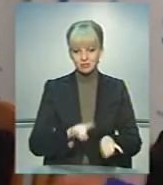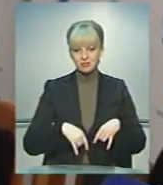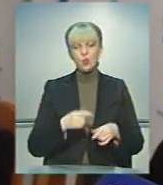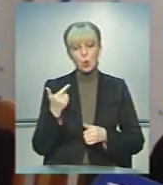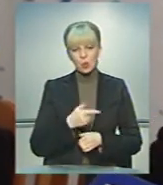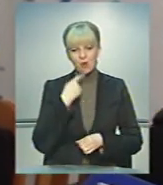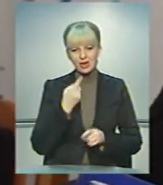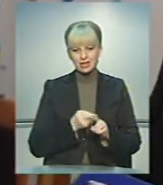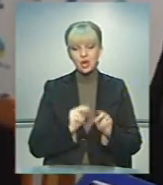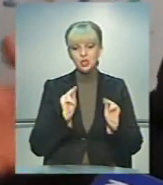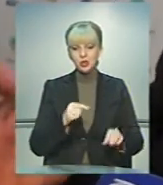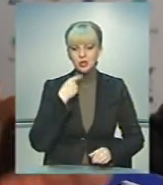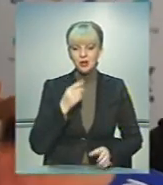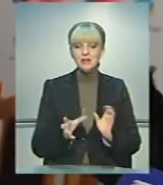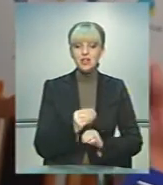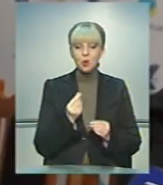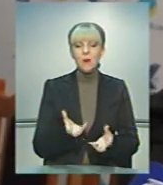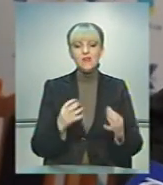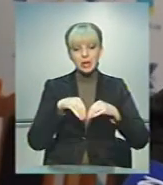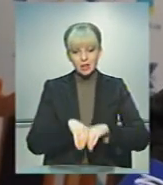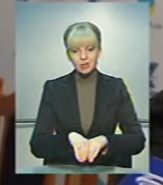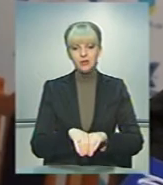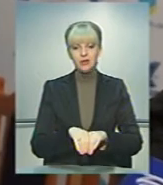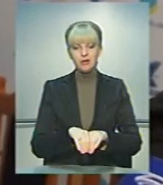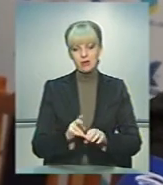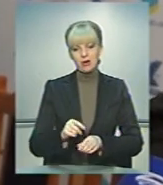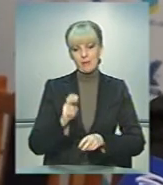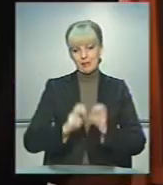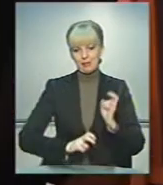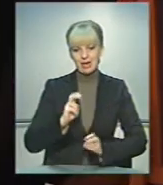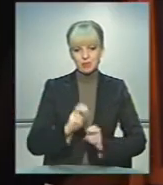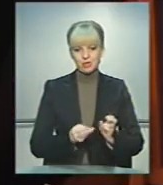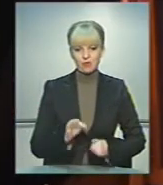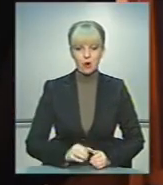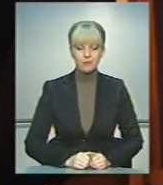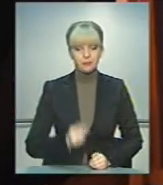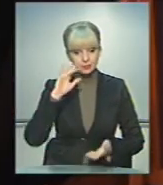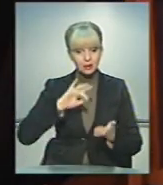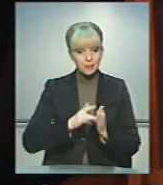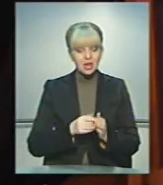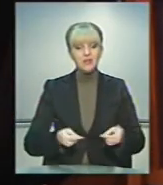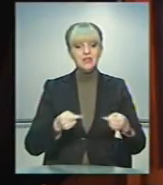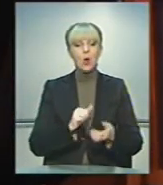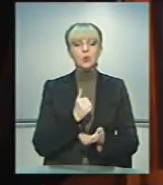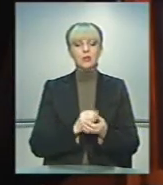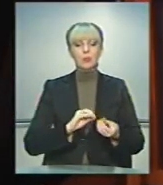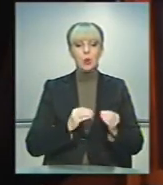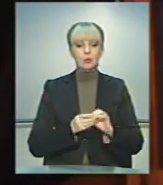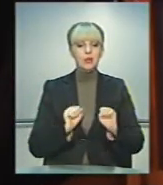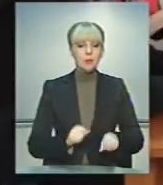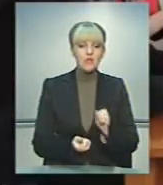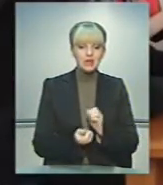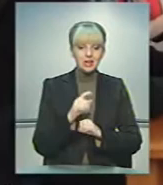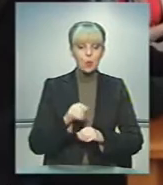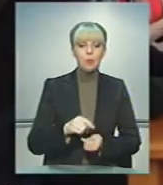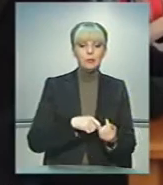так, як чесно кажучи. Всі гроші ми вкладували в підприємство. Мета форуму – визначити основні проблеми, які можуть